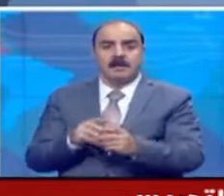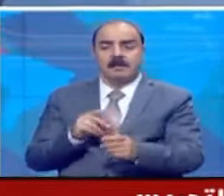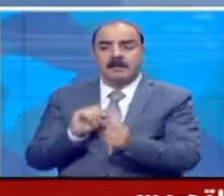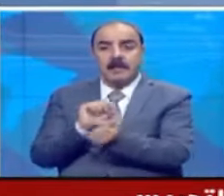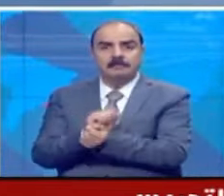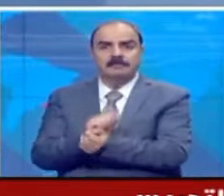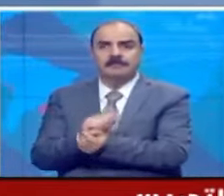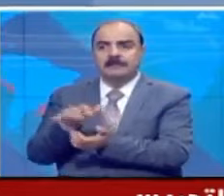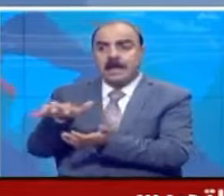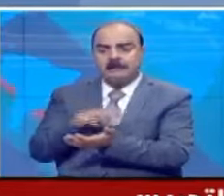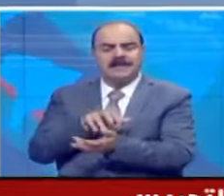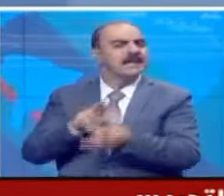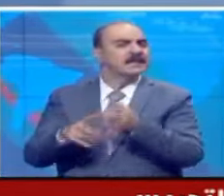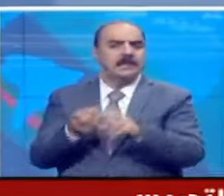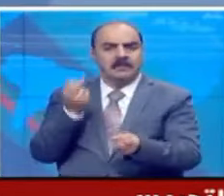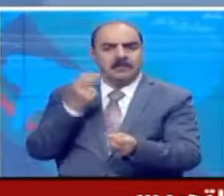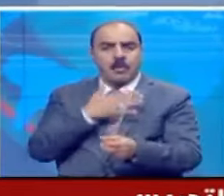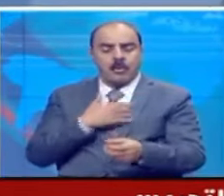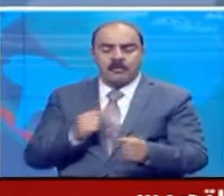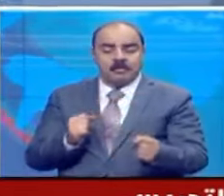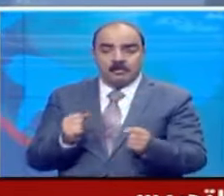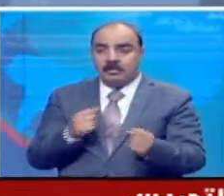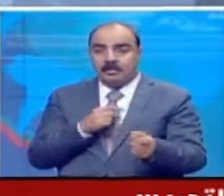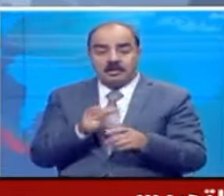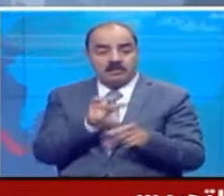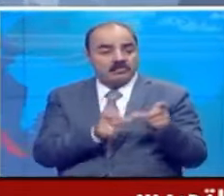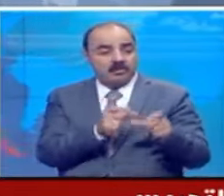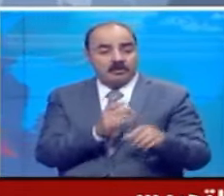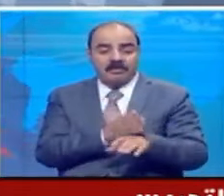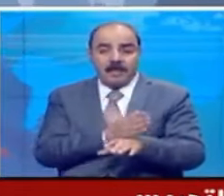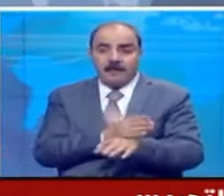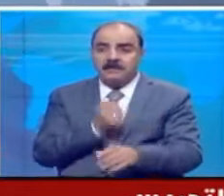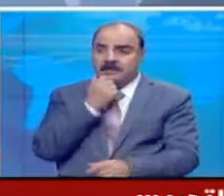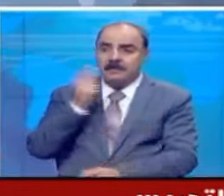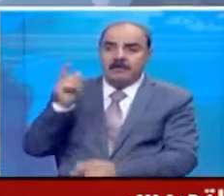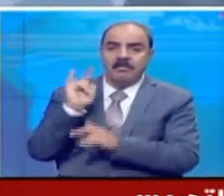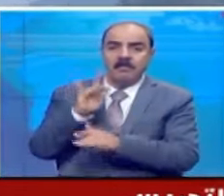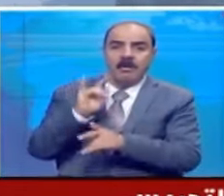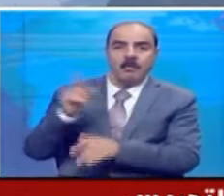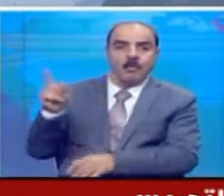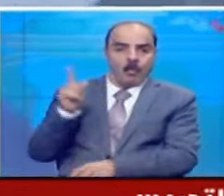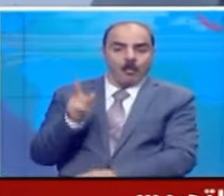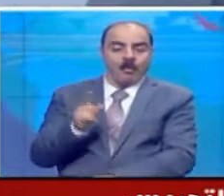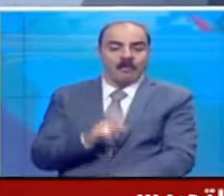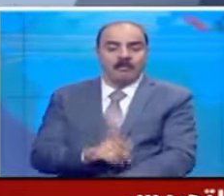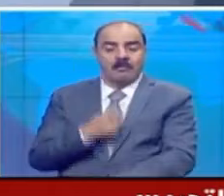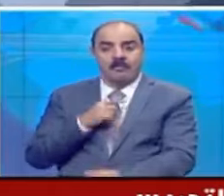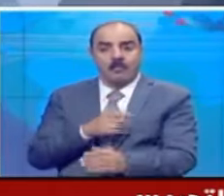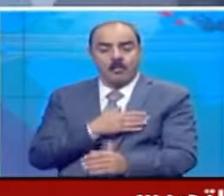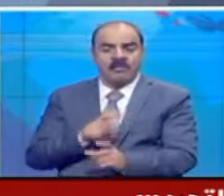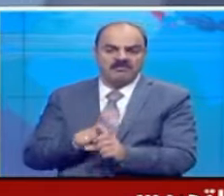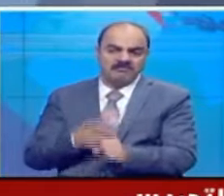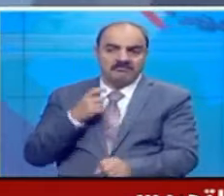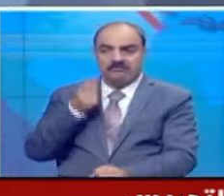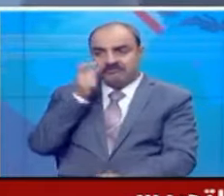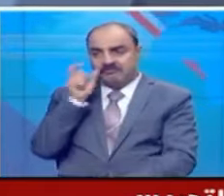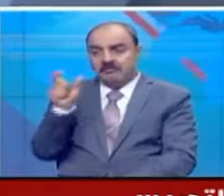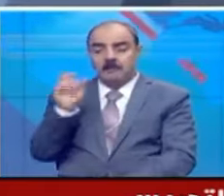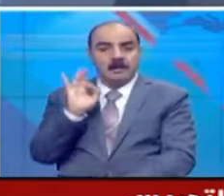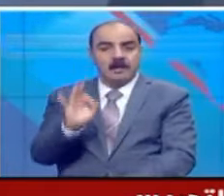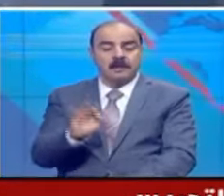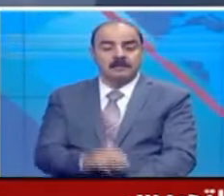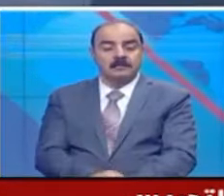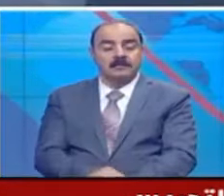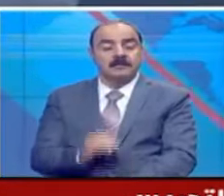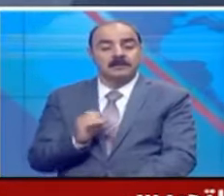هذا النزيف اللي بيتحمله المواطن في الفتره الحاليه. وده اجراءات انا اعتقد انه حزمه الاجراءات اللي وجه بيها